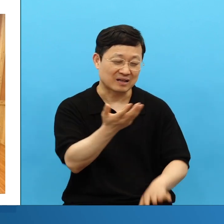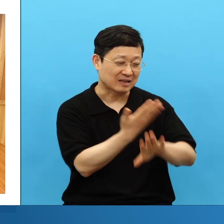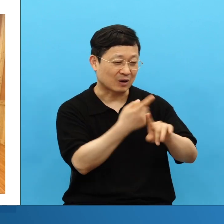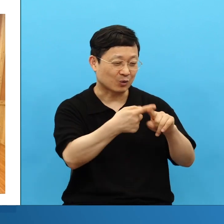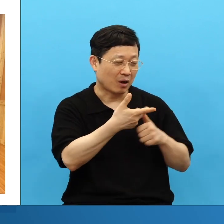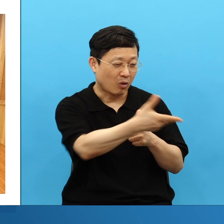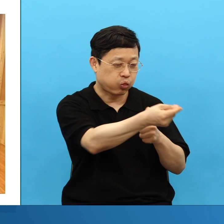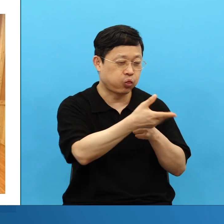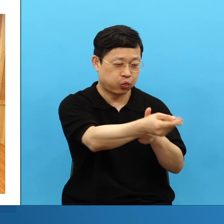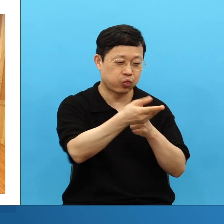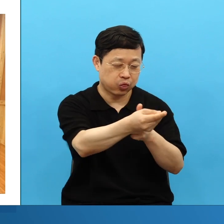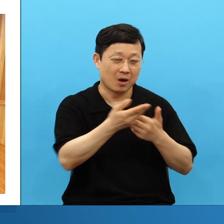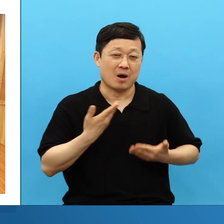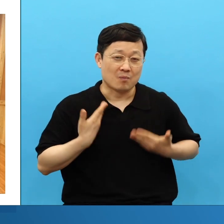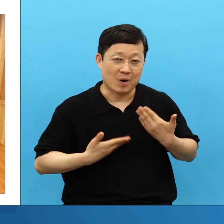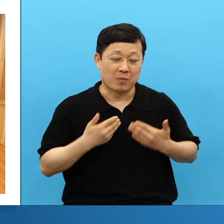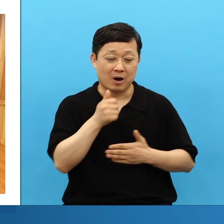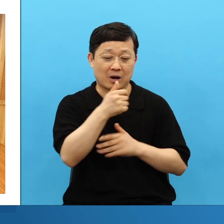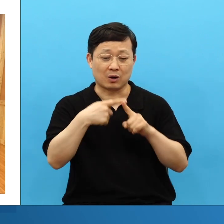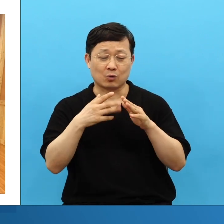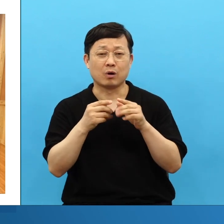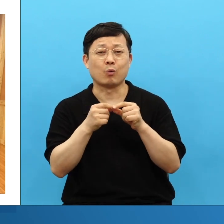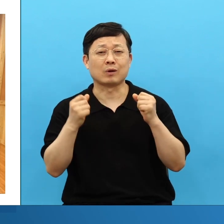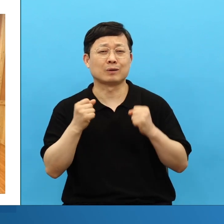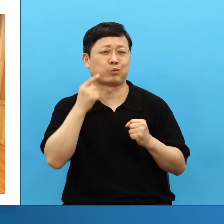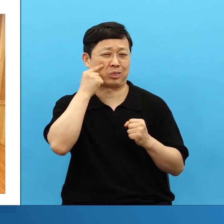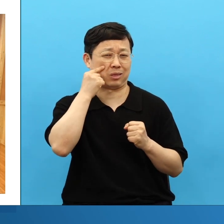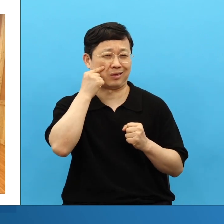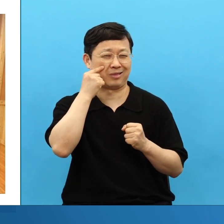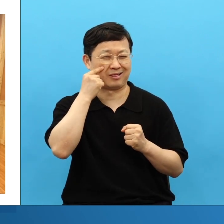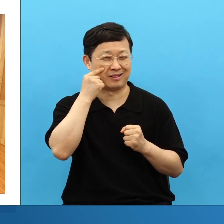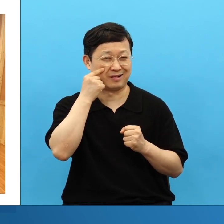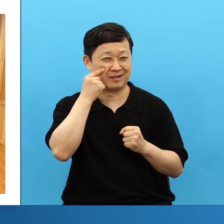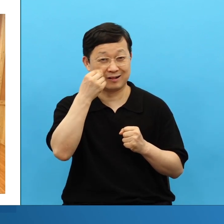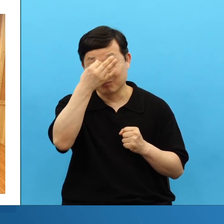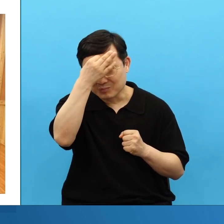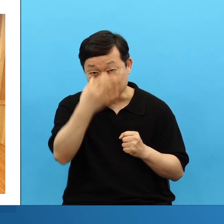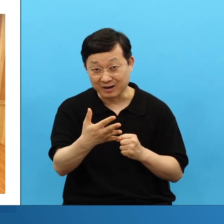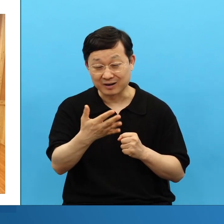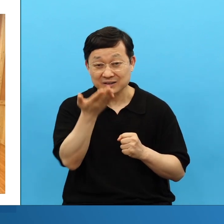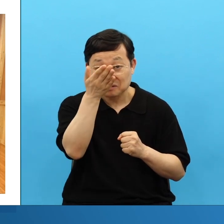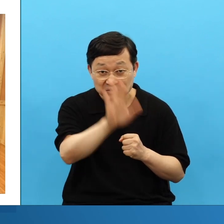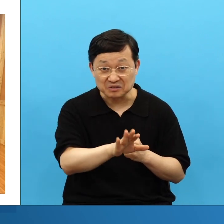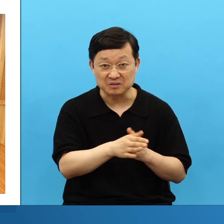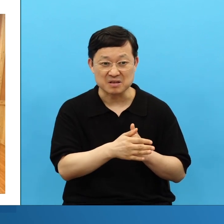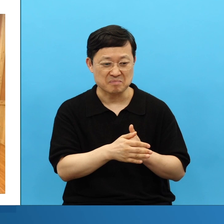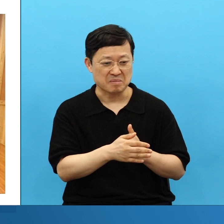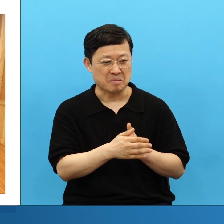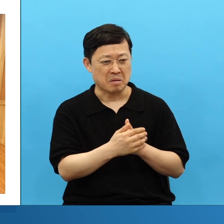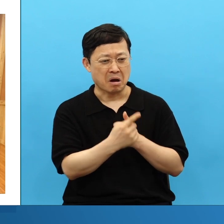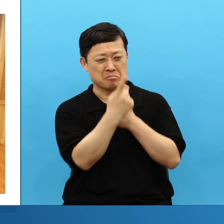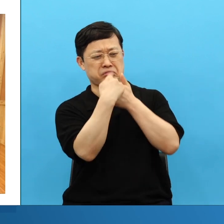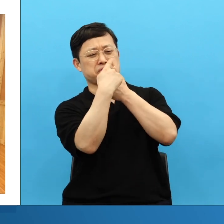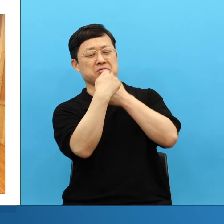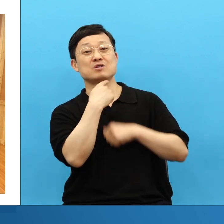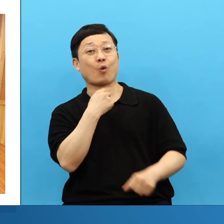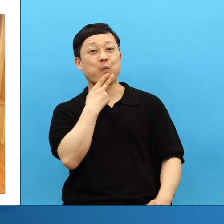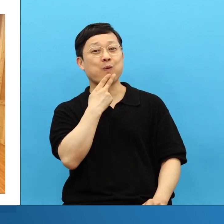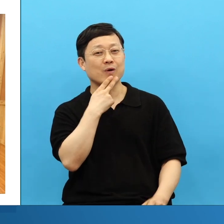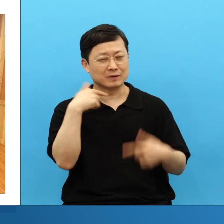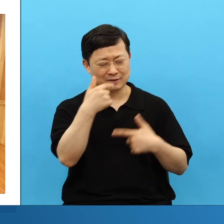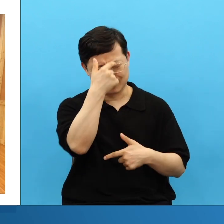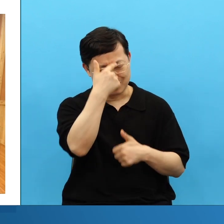가고 우리 교회 별로 못한 것 같아요. 전혀 저에게 눈총 한 번 안 주시고 늘 기도해